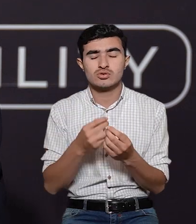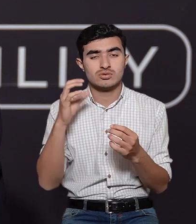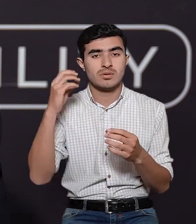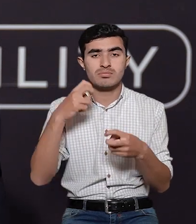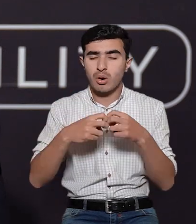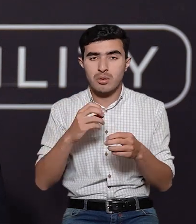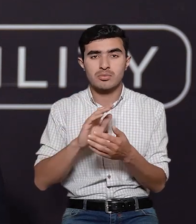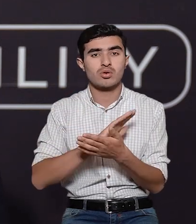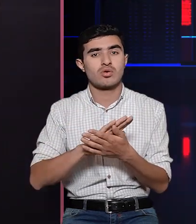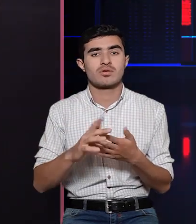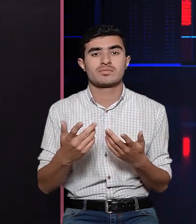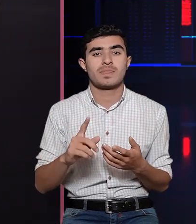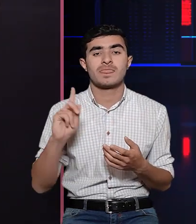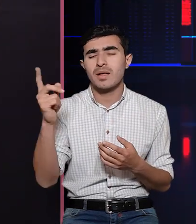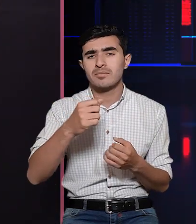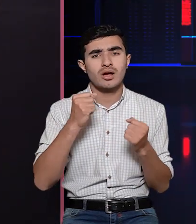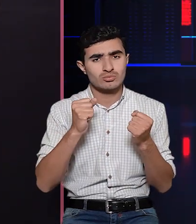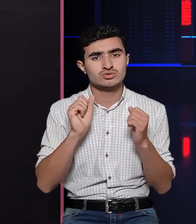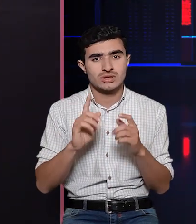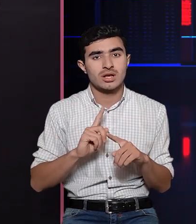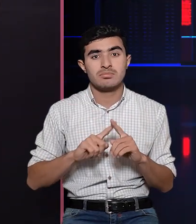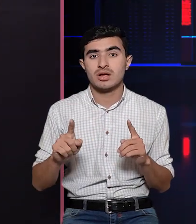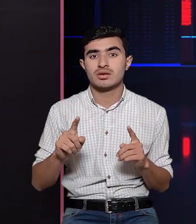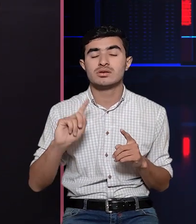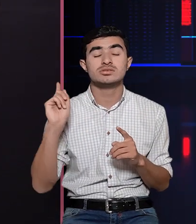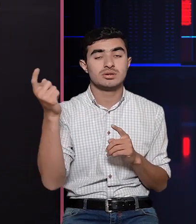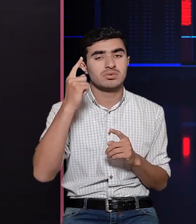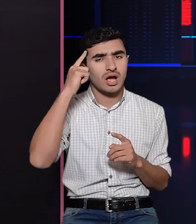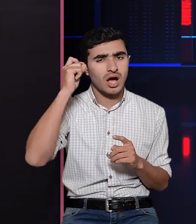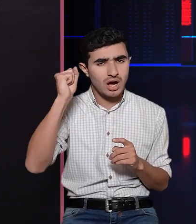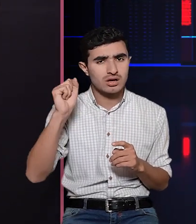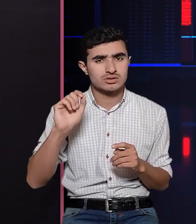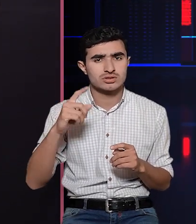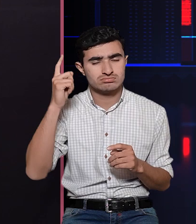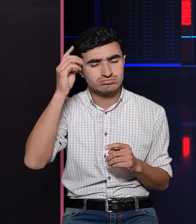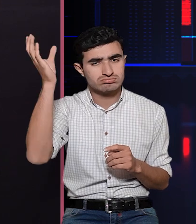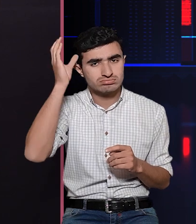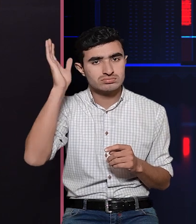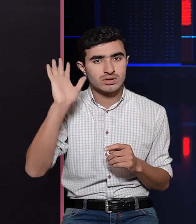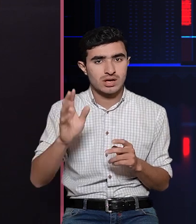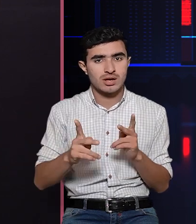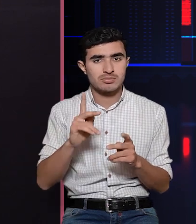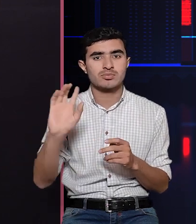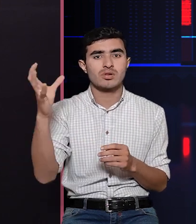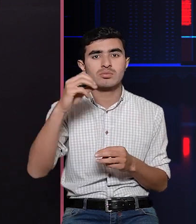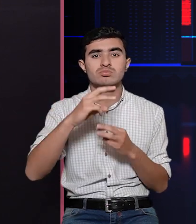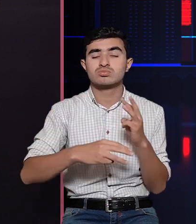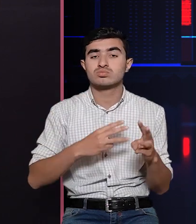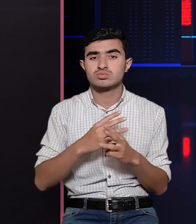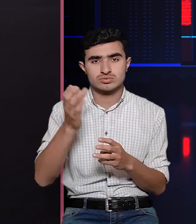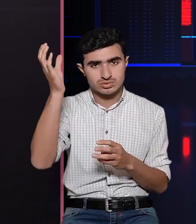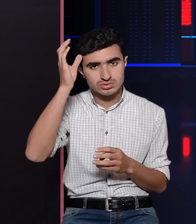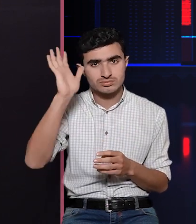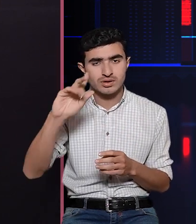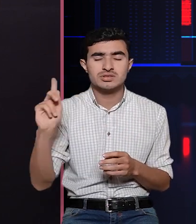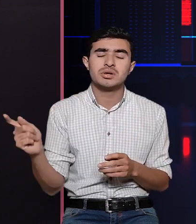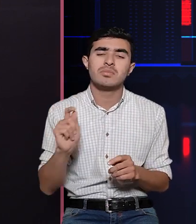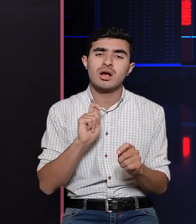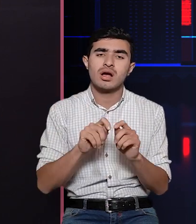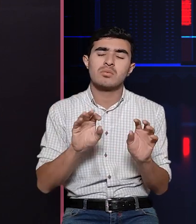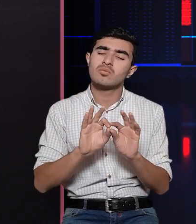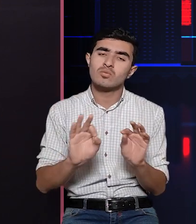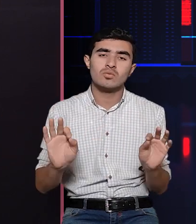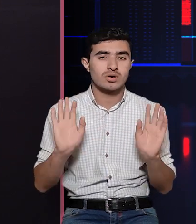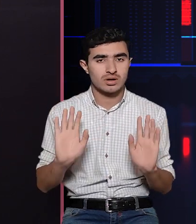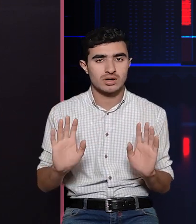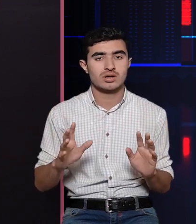ہونے سے روک سکیں. یہ سب کچھ ناممکن لگتا ہے, لیکن جو عقل مند قومیں ہیں جنہوں نے ڈیولپ کیا ہے, جنہوں نے اپنے نظام